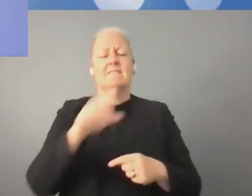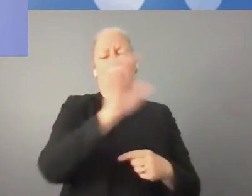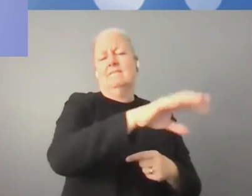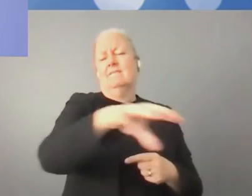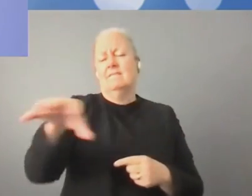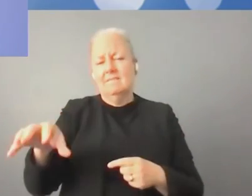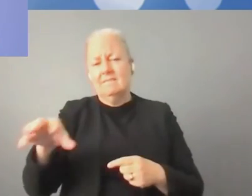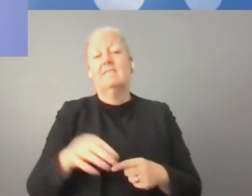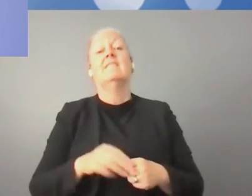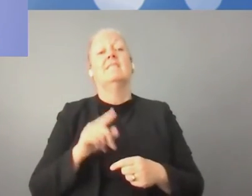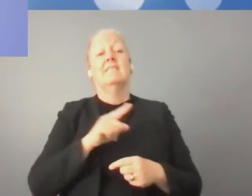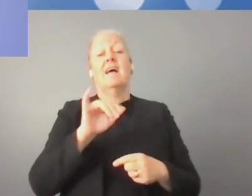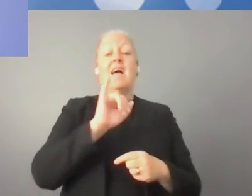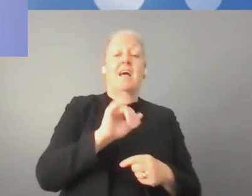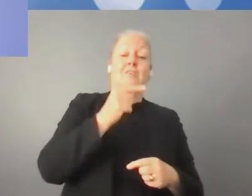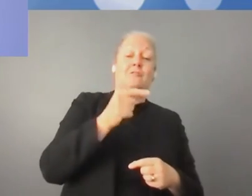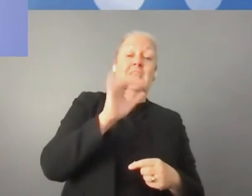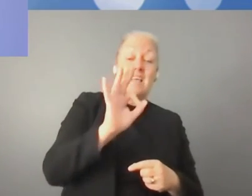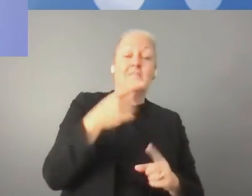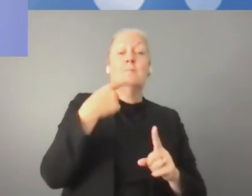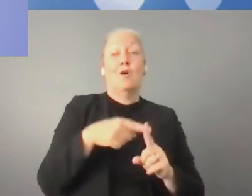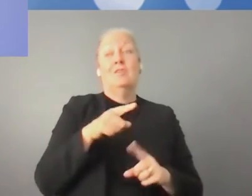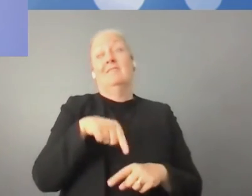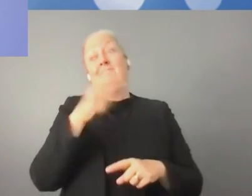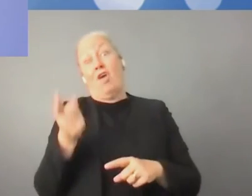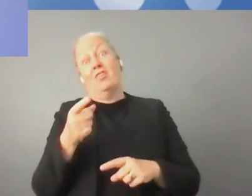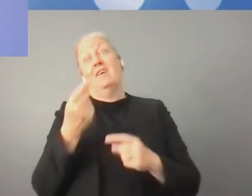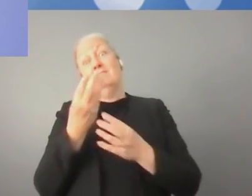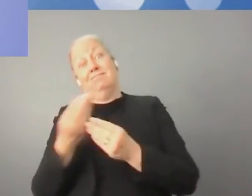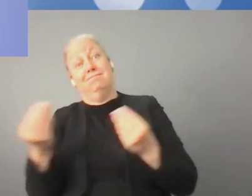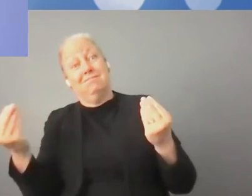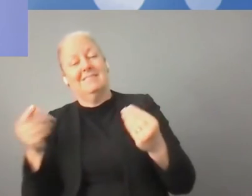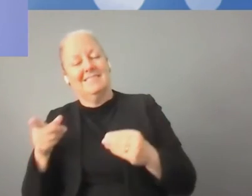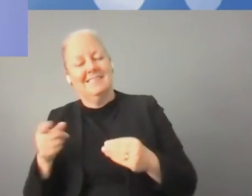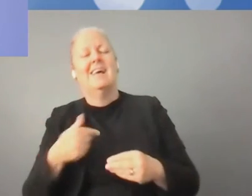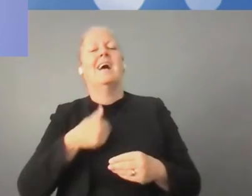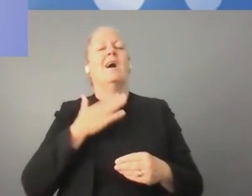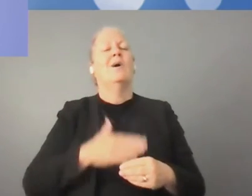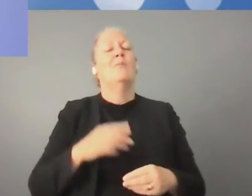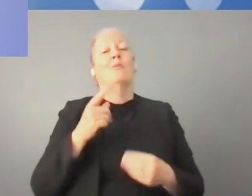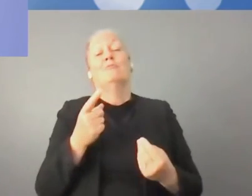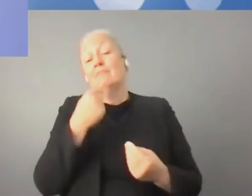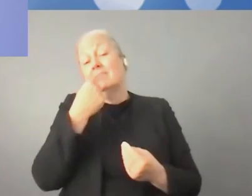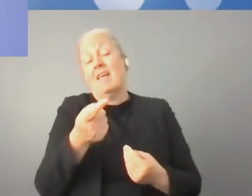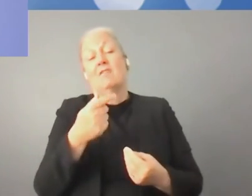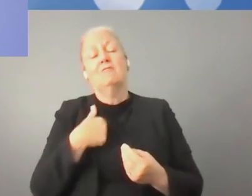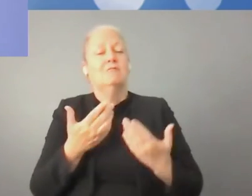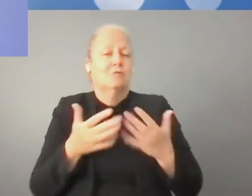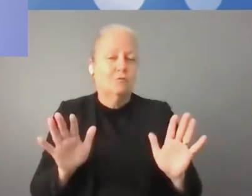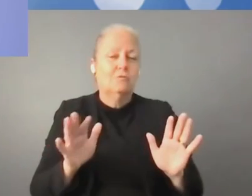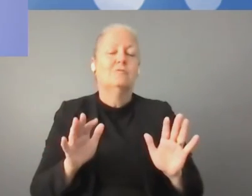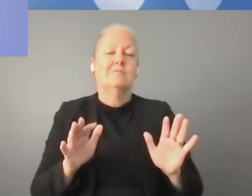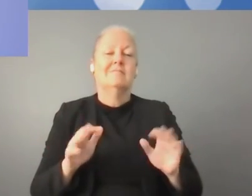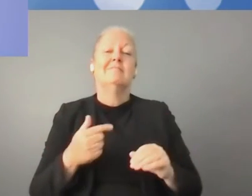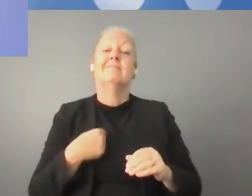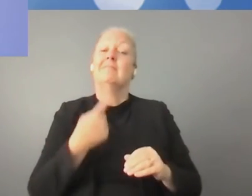Мы верим, что это должен быть многосторонний процесс, который будет привлекать участников, представляемых